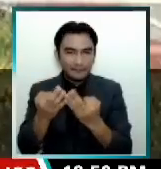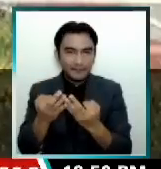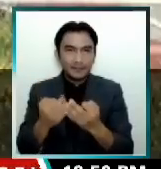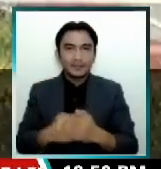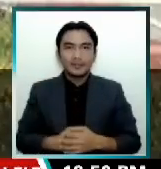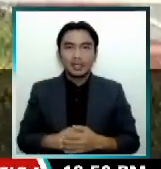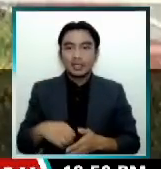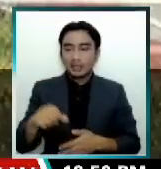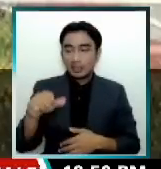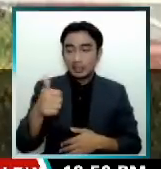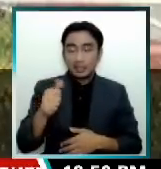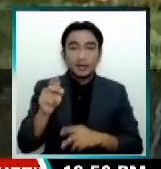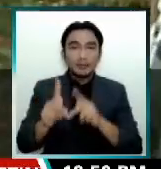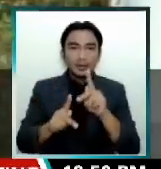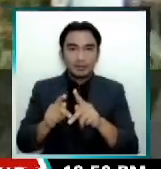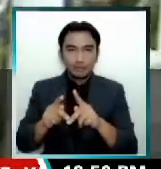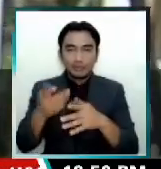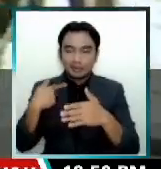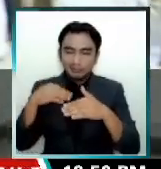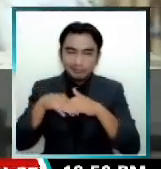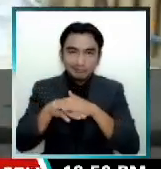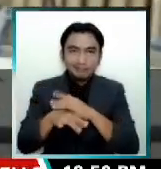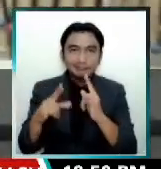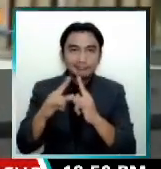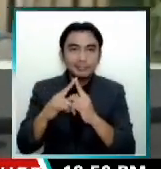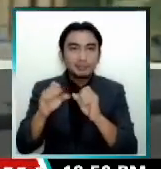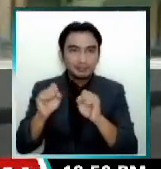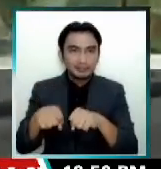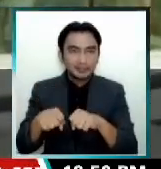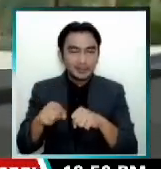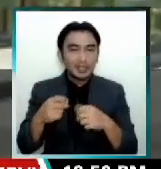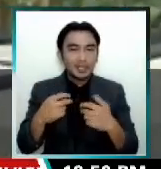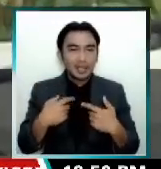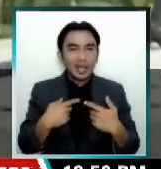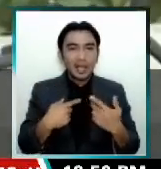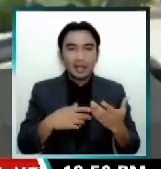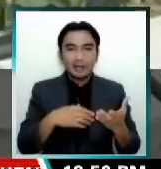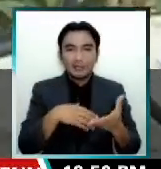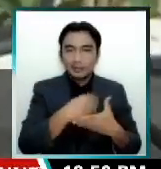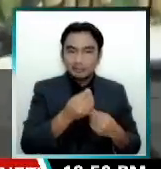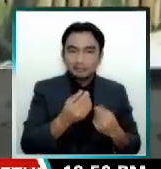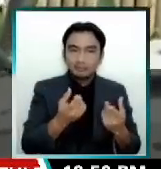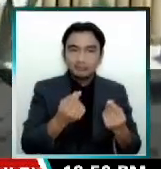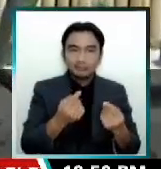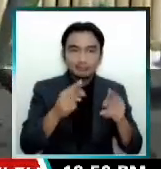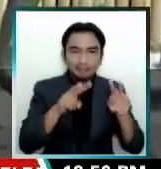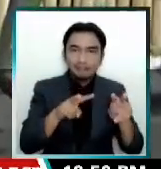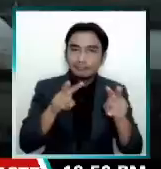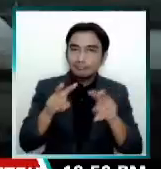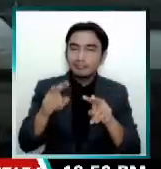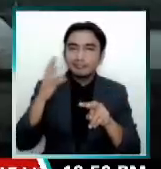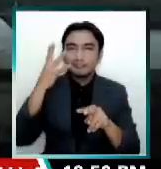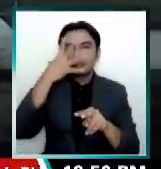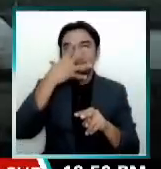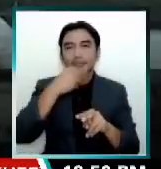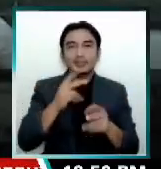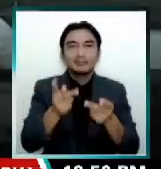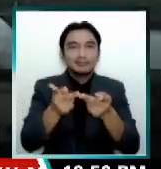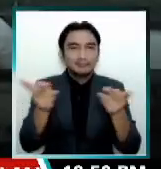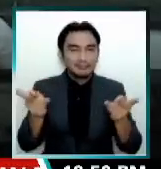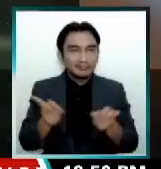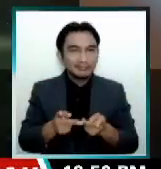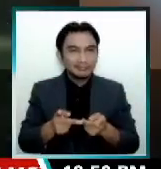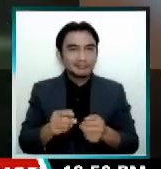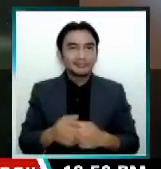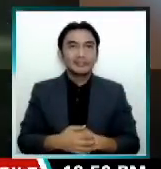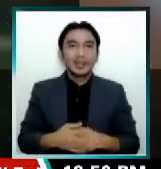tao ang kasya sa bawat tent. Meron ding outdoor tub kung saan makikita ang napakagandang view ng lugar. Meron